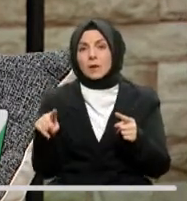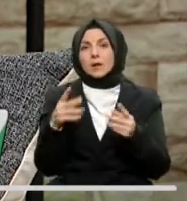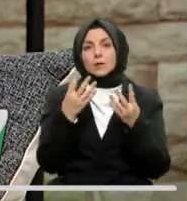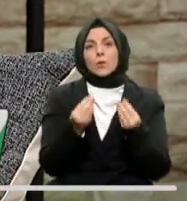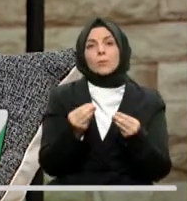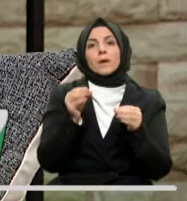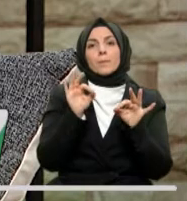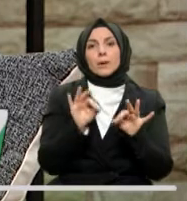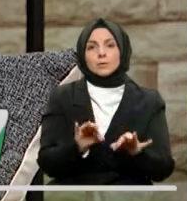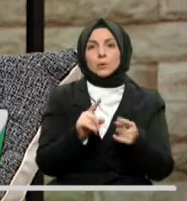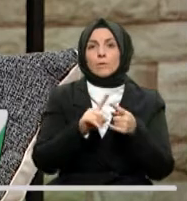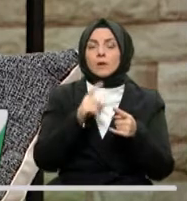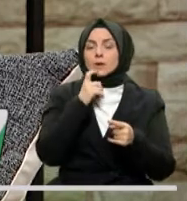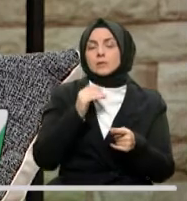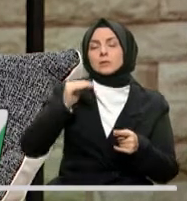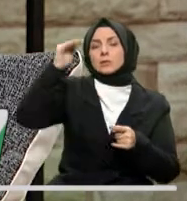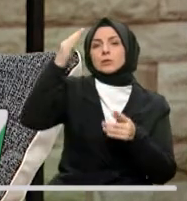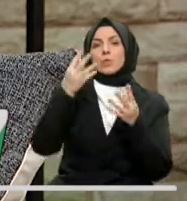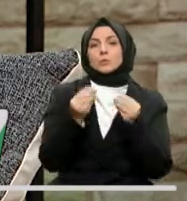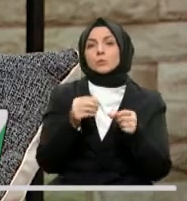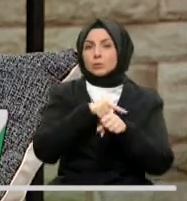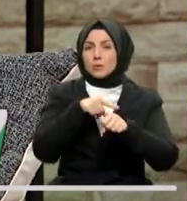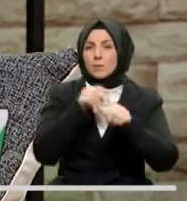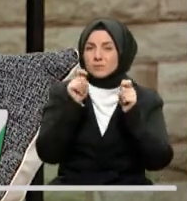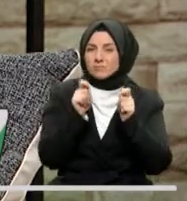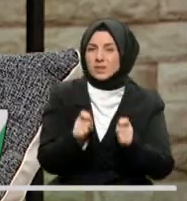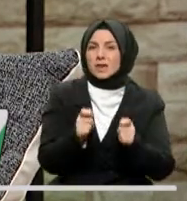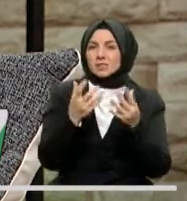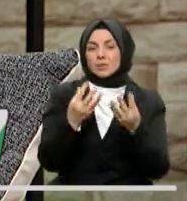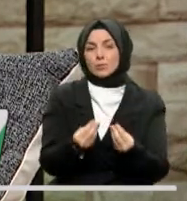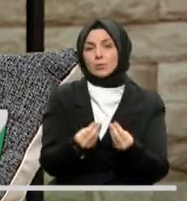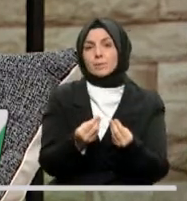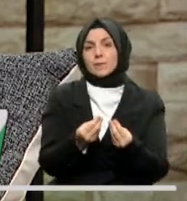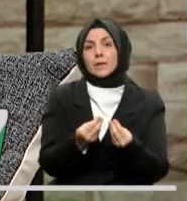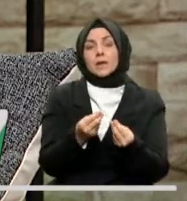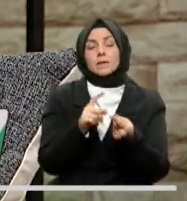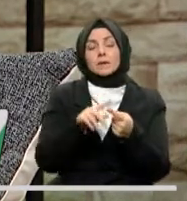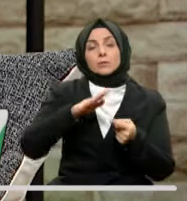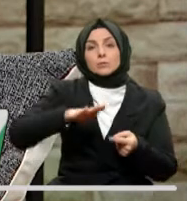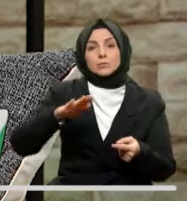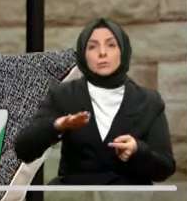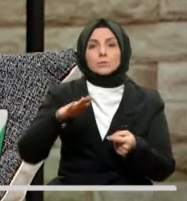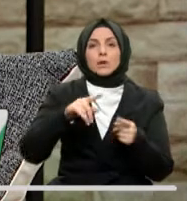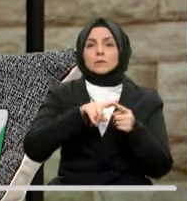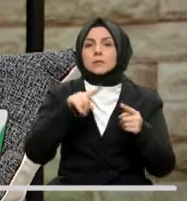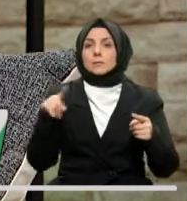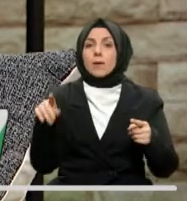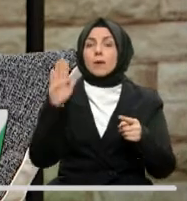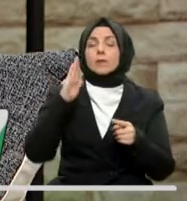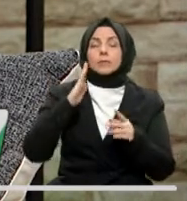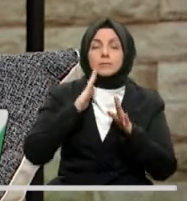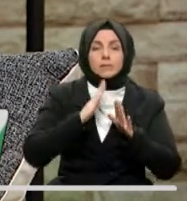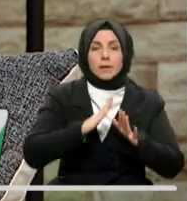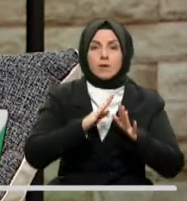başlıyor ve yetişkinlikte artık bizim gerçekliğimiz haline de geliyor çocukluktan itibaren sürekli değersizlik algılarıyla